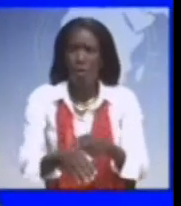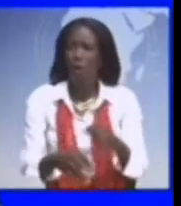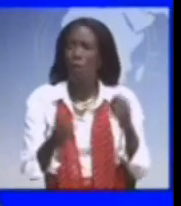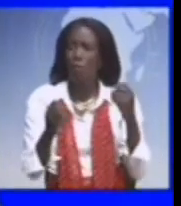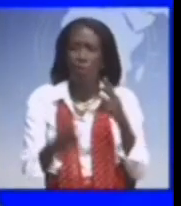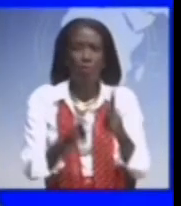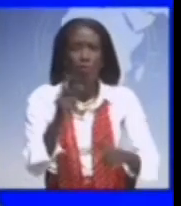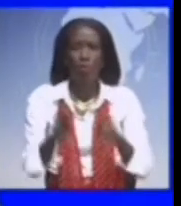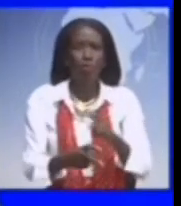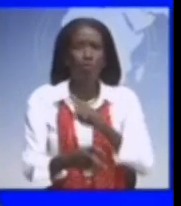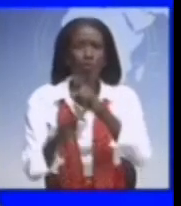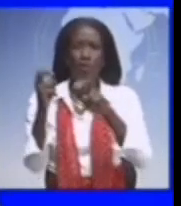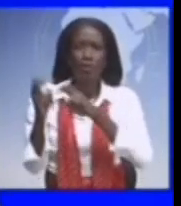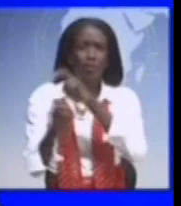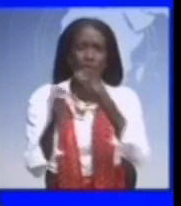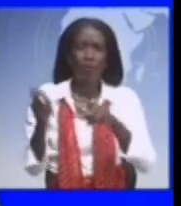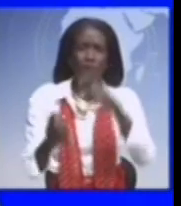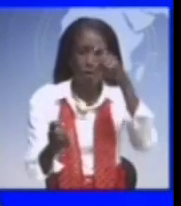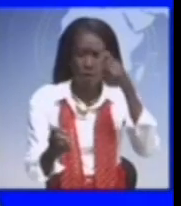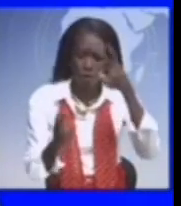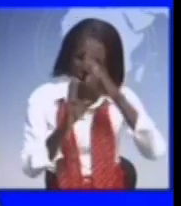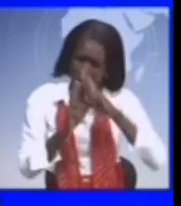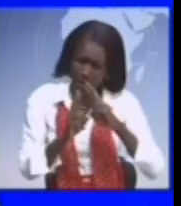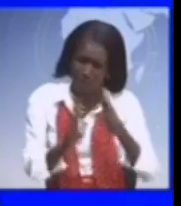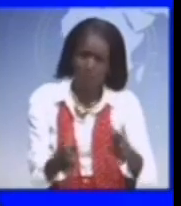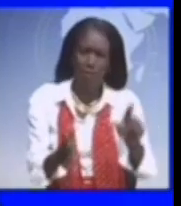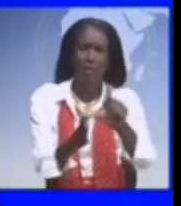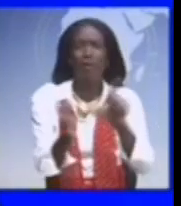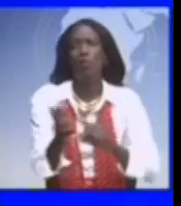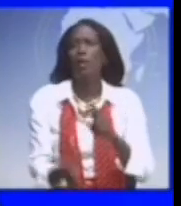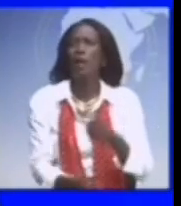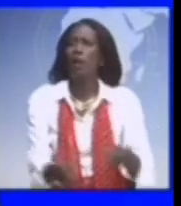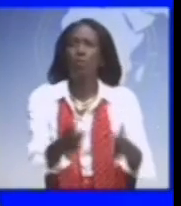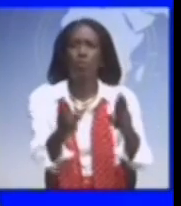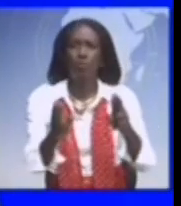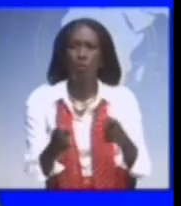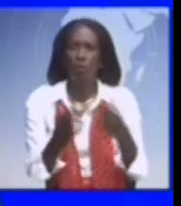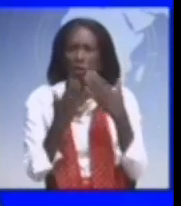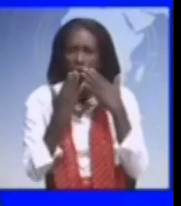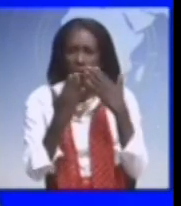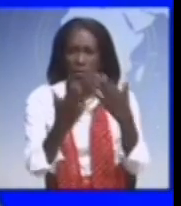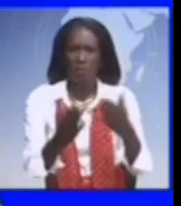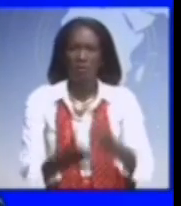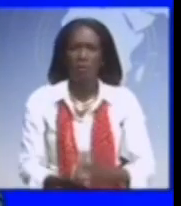l'observation des règles élémentaires de sécurité routière. Je vous remercie.